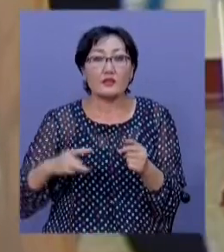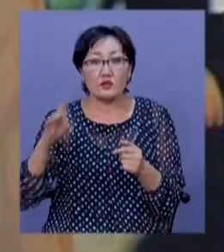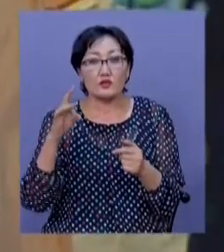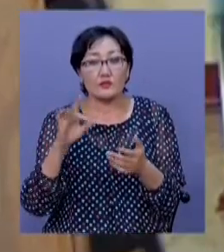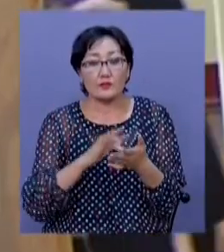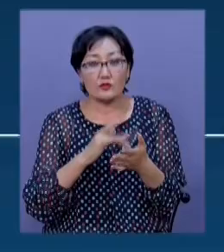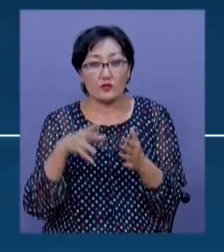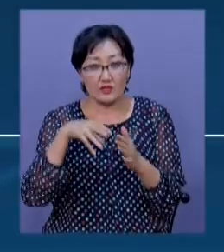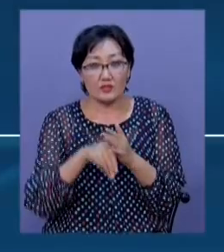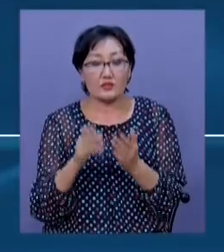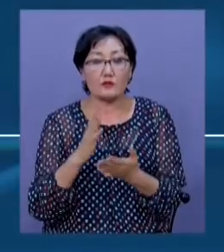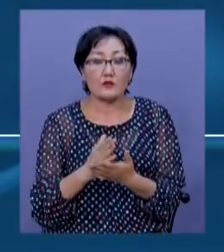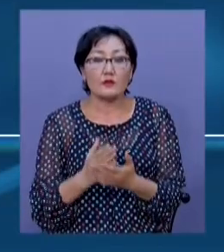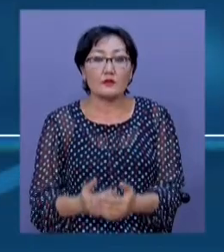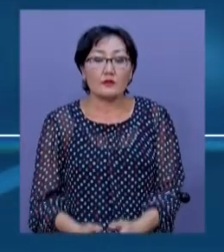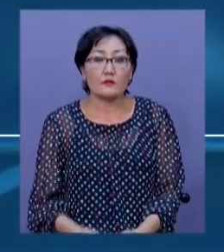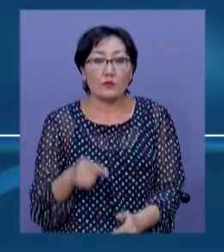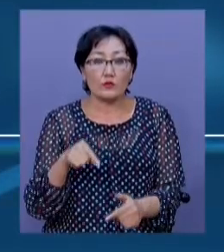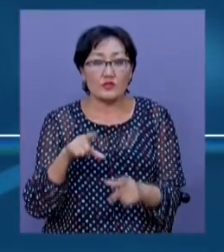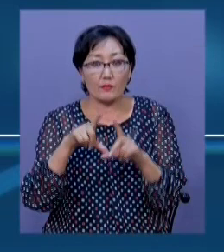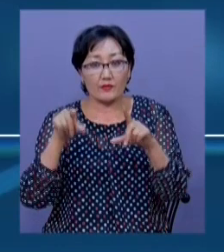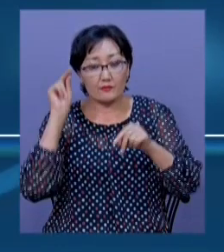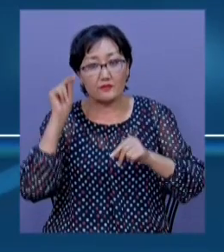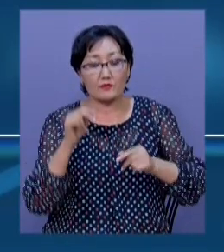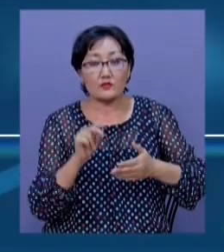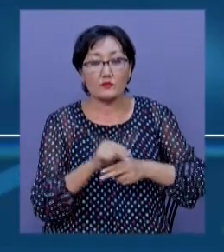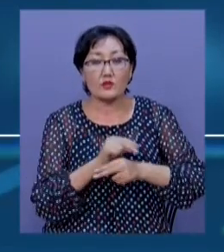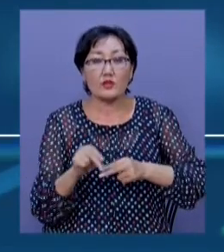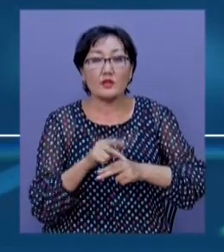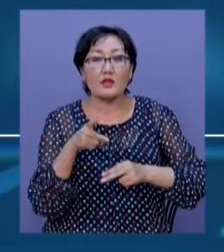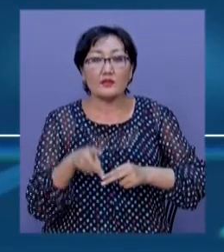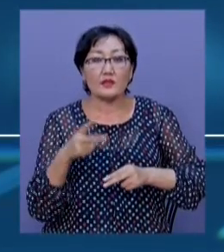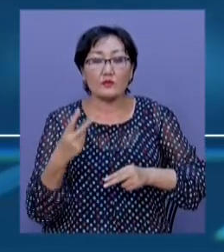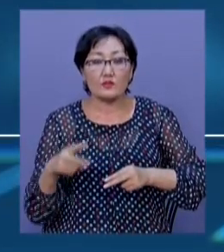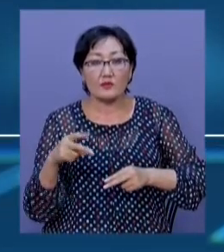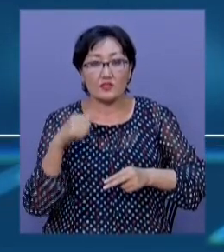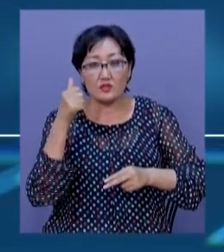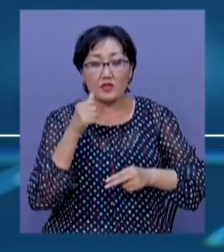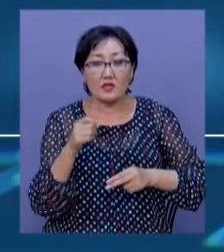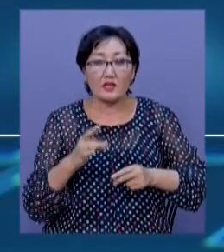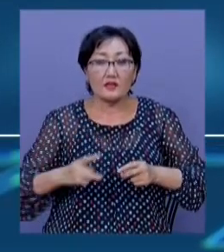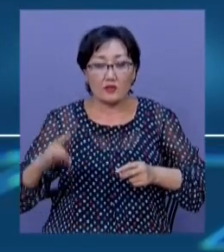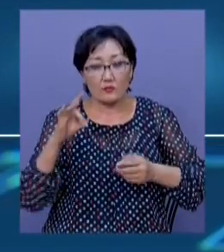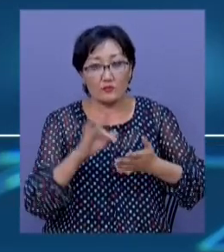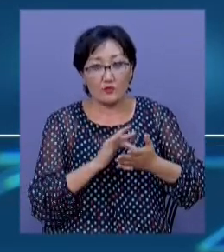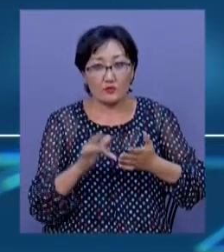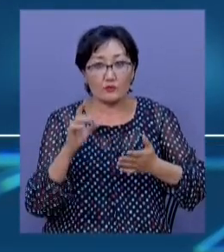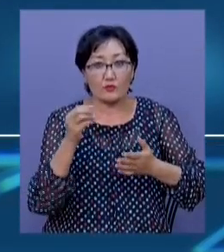бюджетіне енгізіліпті. Осы мектептің ремонты 2020 жылдың республикалық бюджетіне